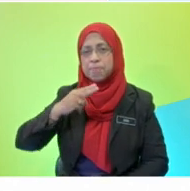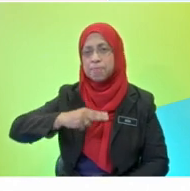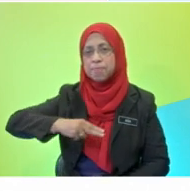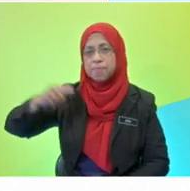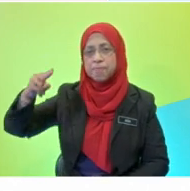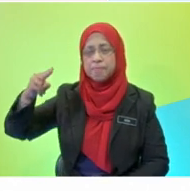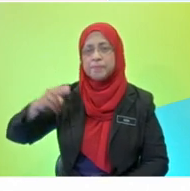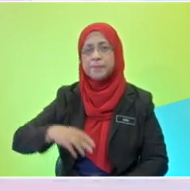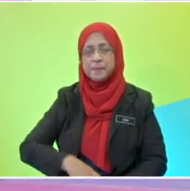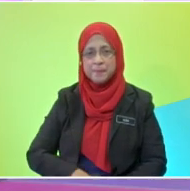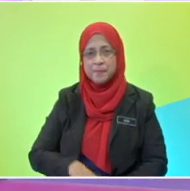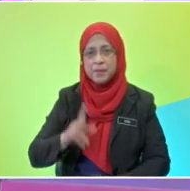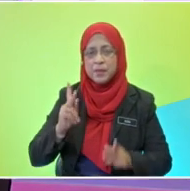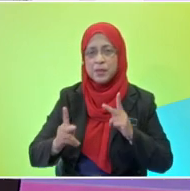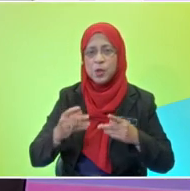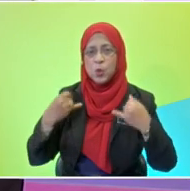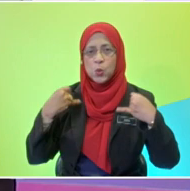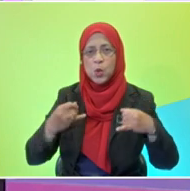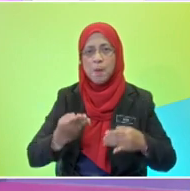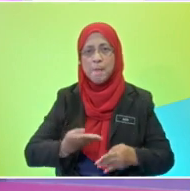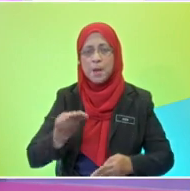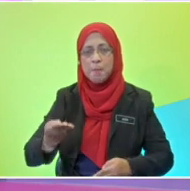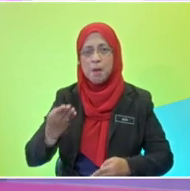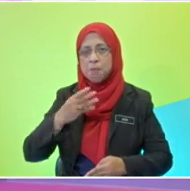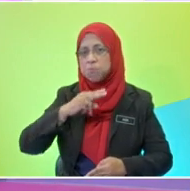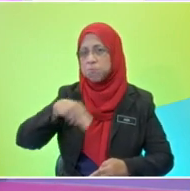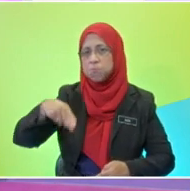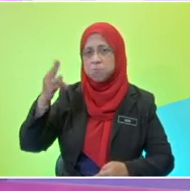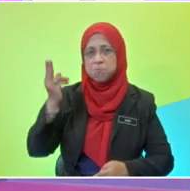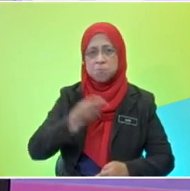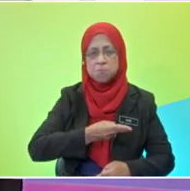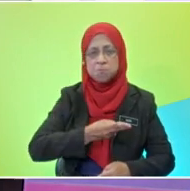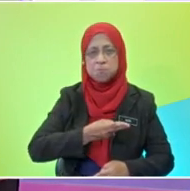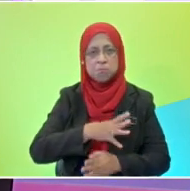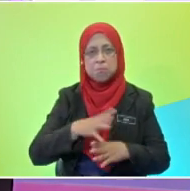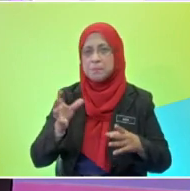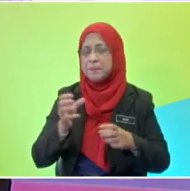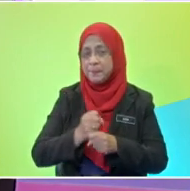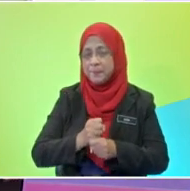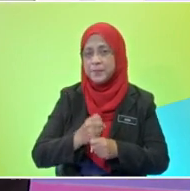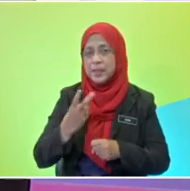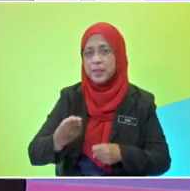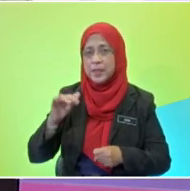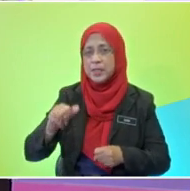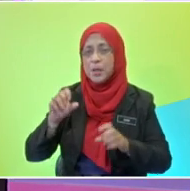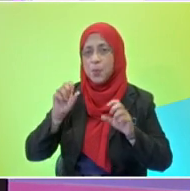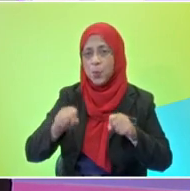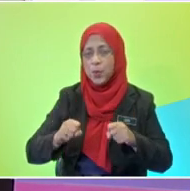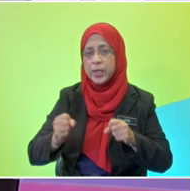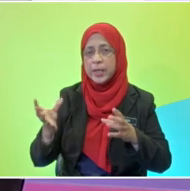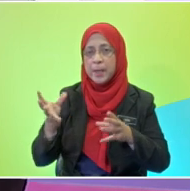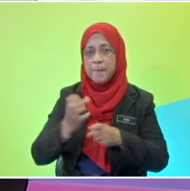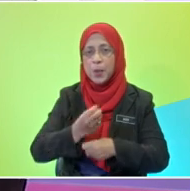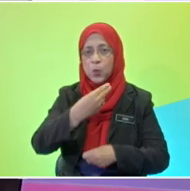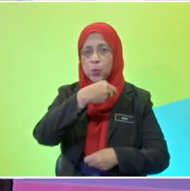kalau dia jual barang-barang yang tak halal maka tak dapat lah seterusnya harta yang boleh menjana pendapatan